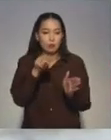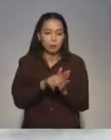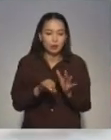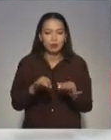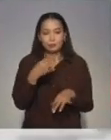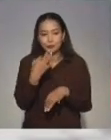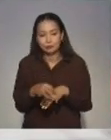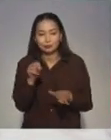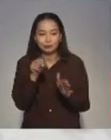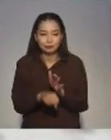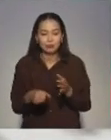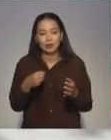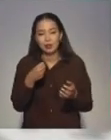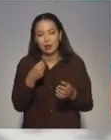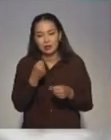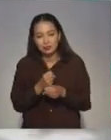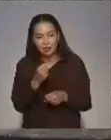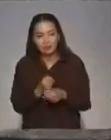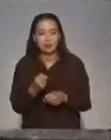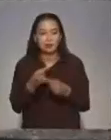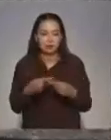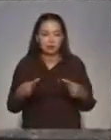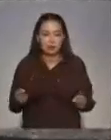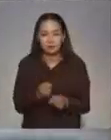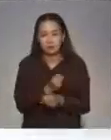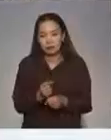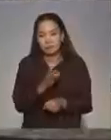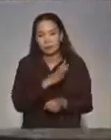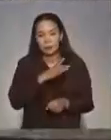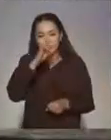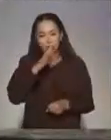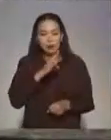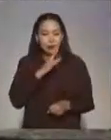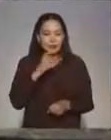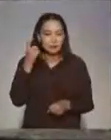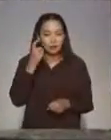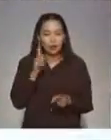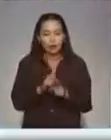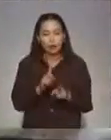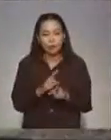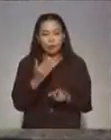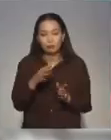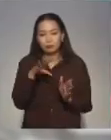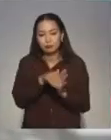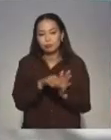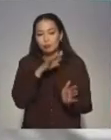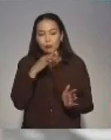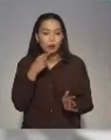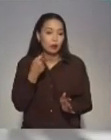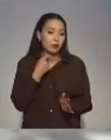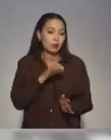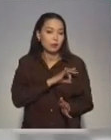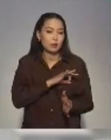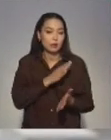жарақатын салу, зорлау, ұрып-соғу әрекеттеріне барады. Қазақстан алкогольді көп тұтынатын елдердің қатарына кірді. Жыл басынан бері